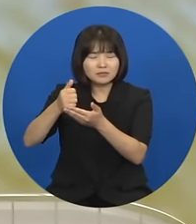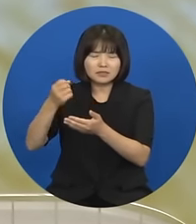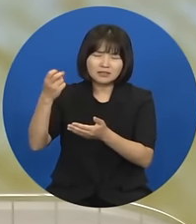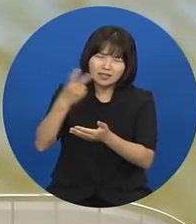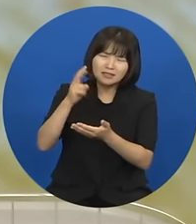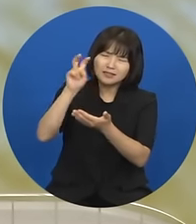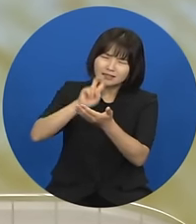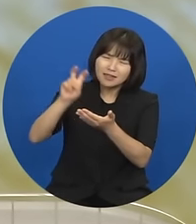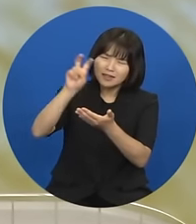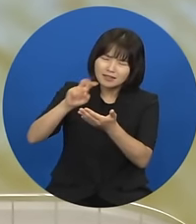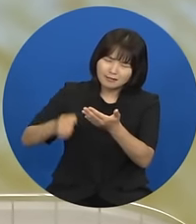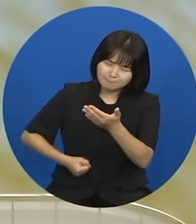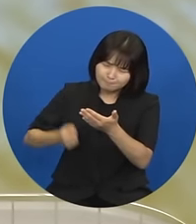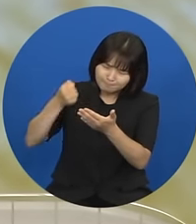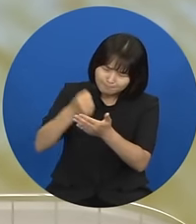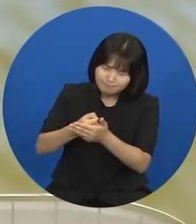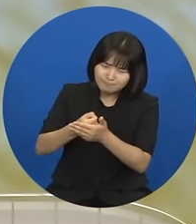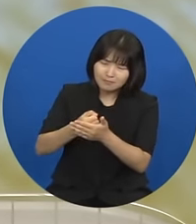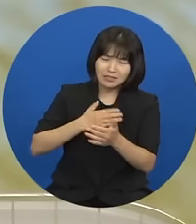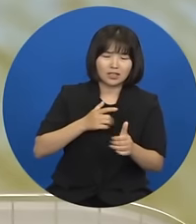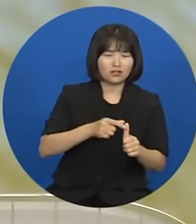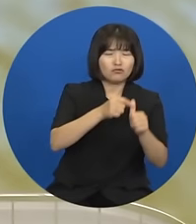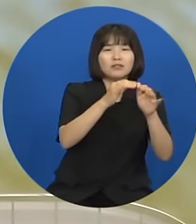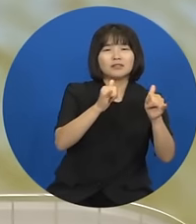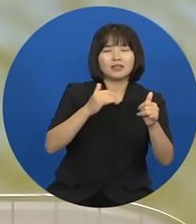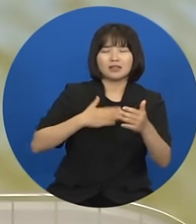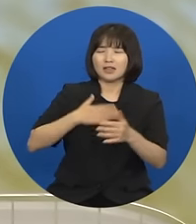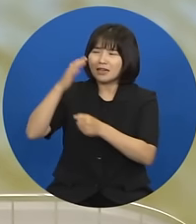찬양하련다. 나의 구원자, 나의 하나님을